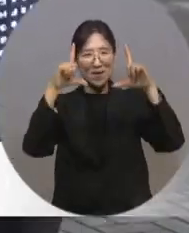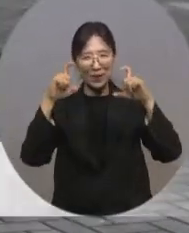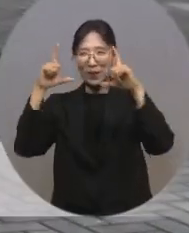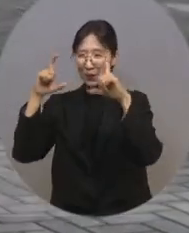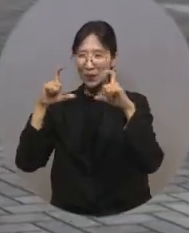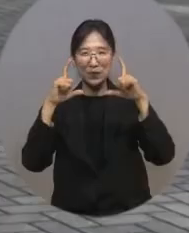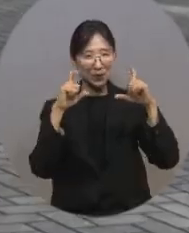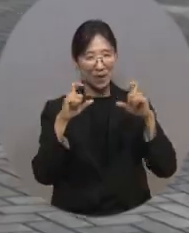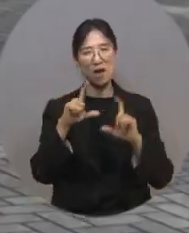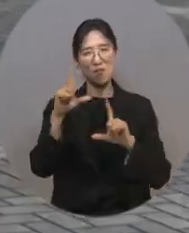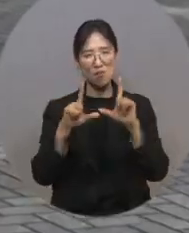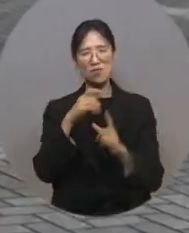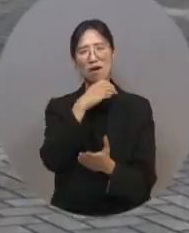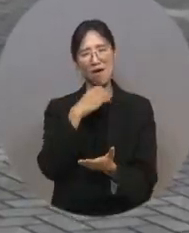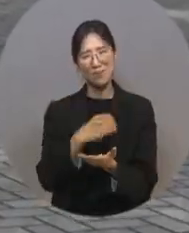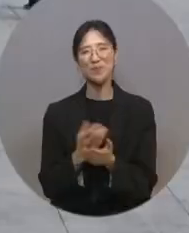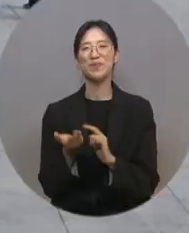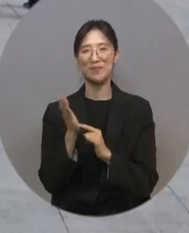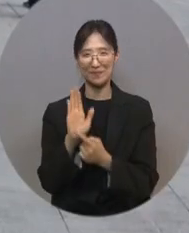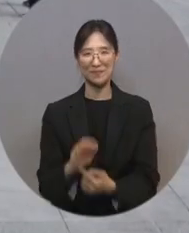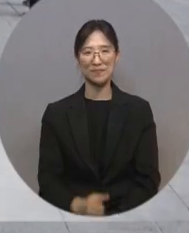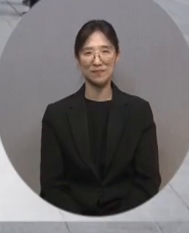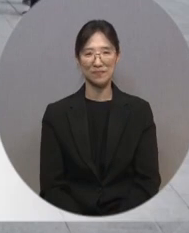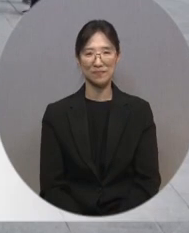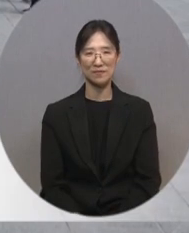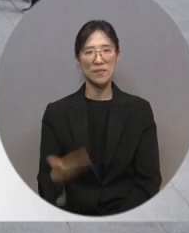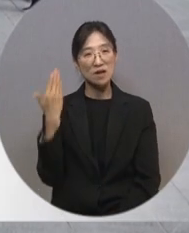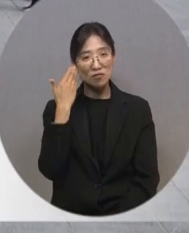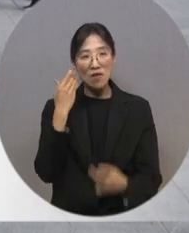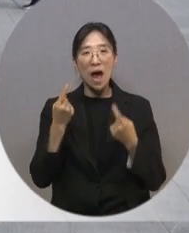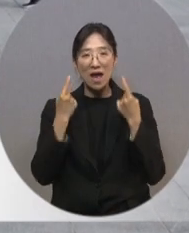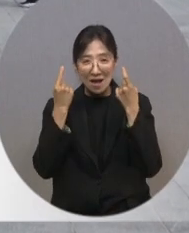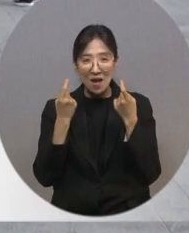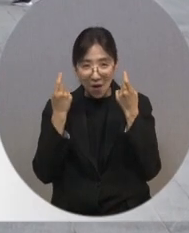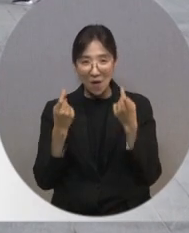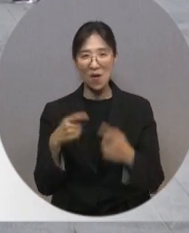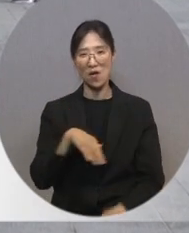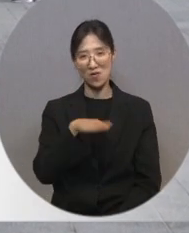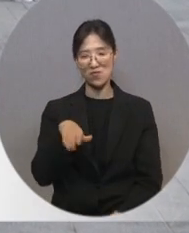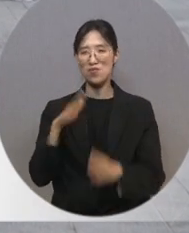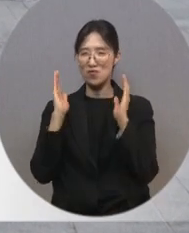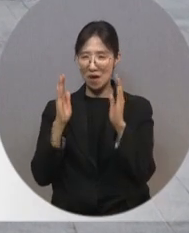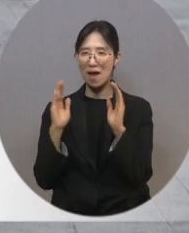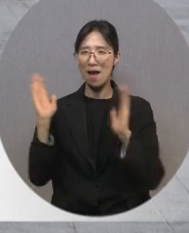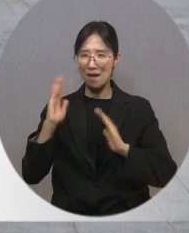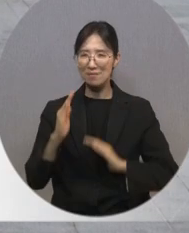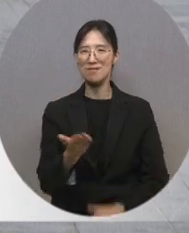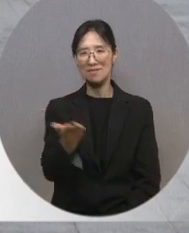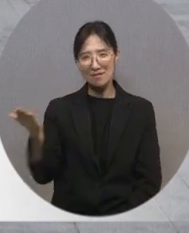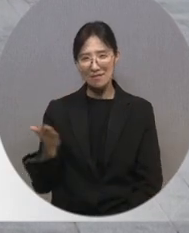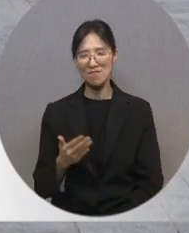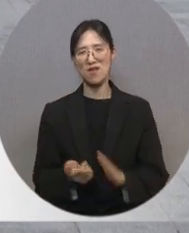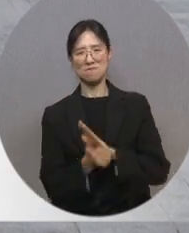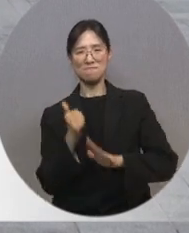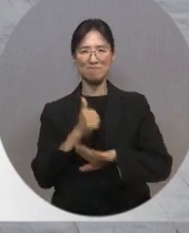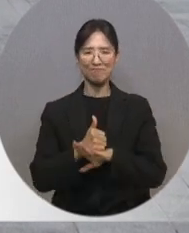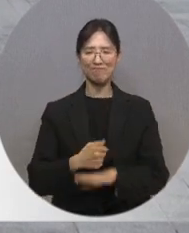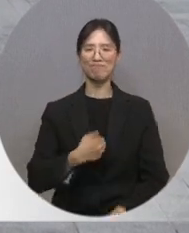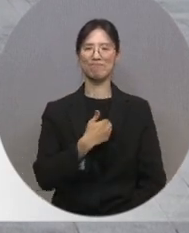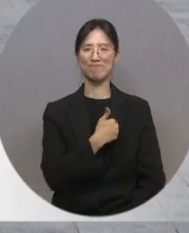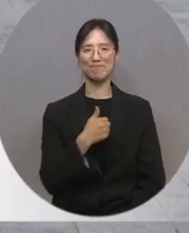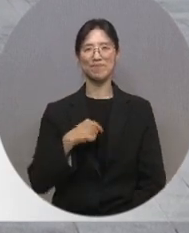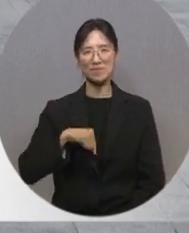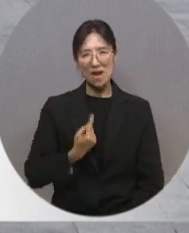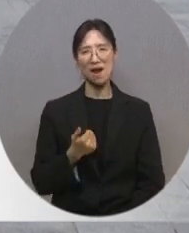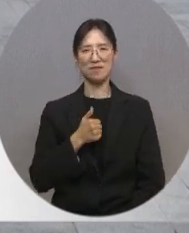모습은 감동의 표현입니다. 수학여행이 우리 학습자들한테 가져가는 그 성취감, 자아감?